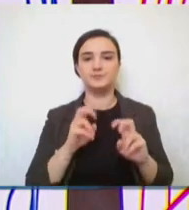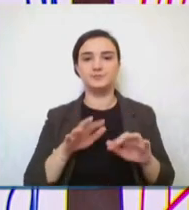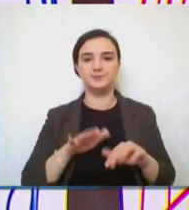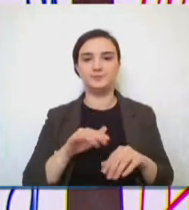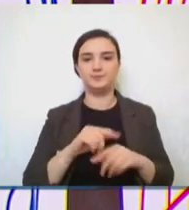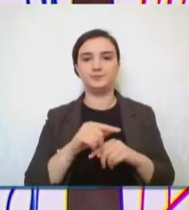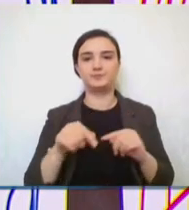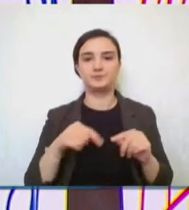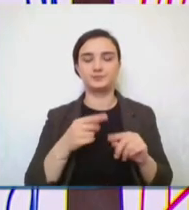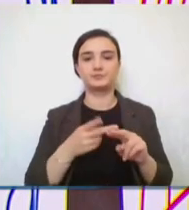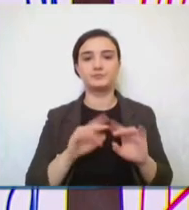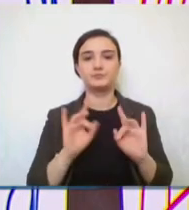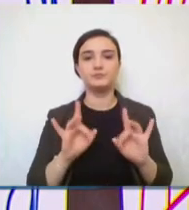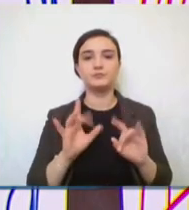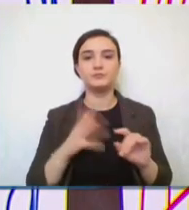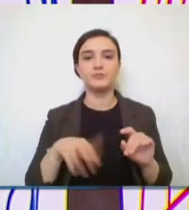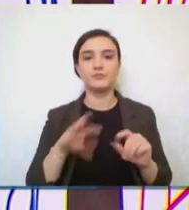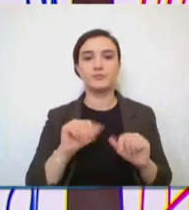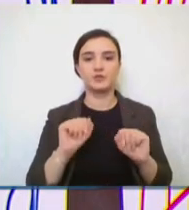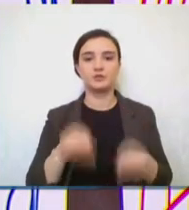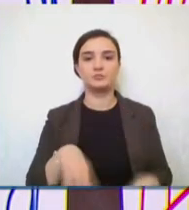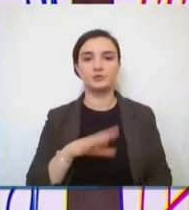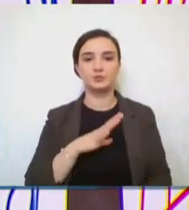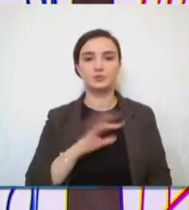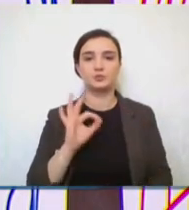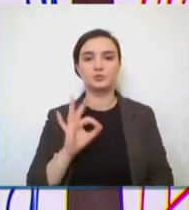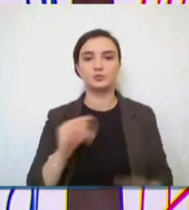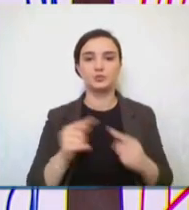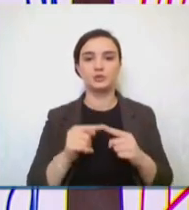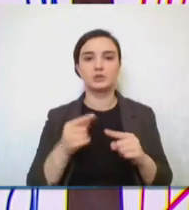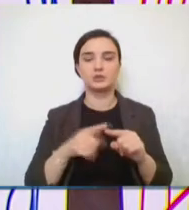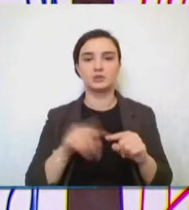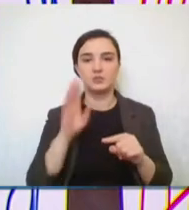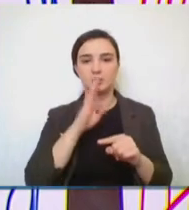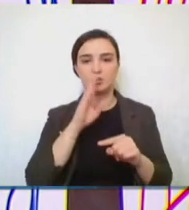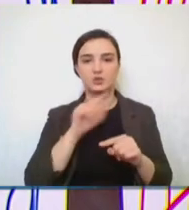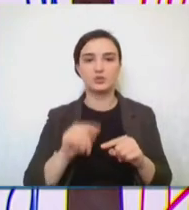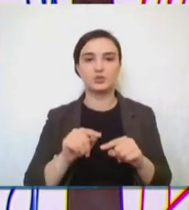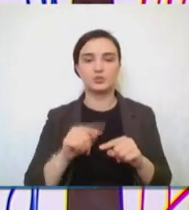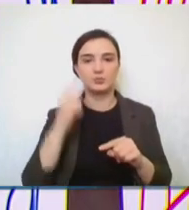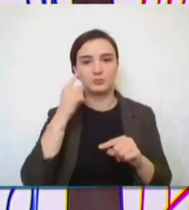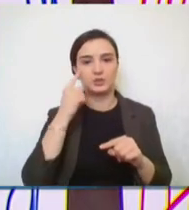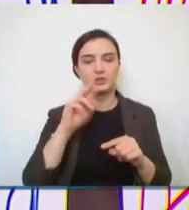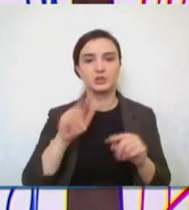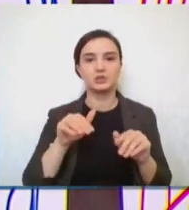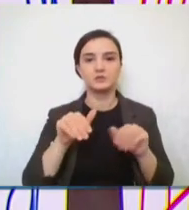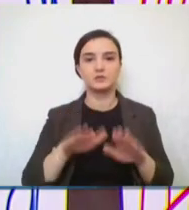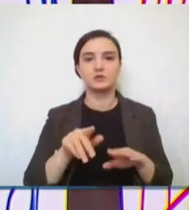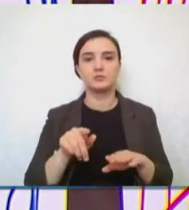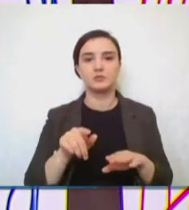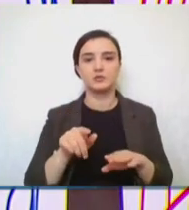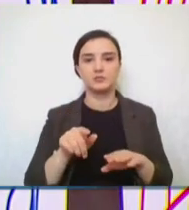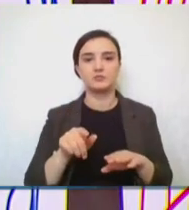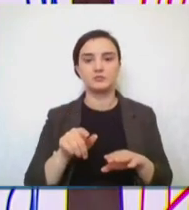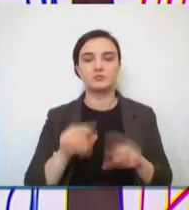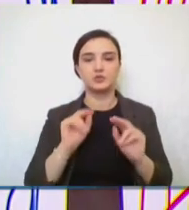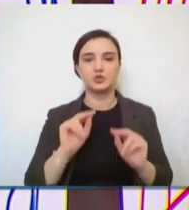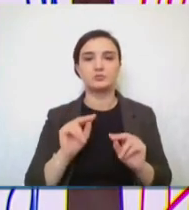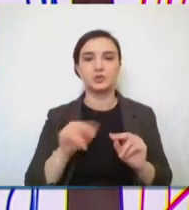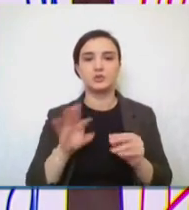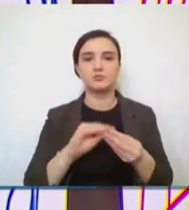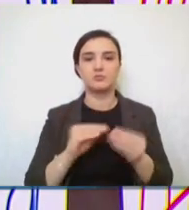ტკივილი შეიძლება იყოს ზუსტად ის საბედისწერო ფიქრი და გადაწყვეტილება, რომელიც ჭეშმარიტ პრობლემას